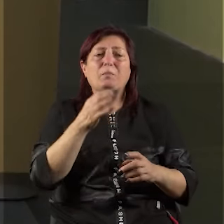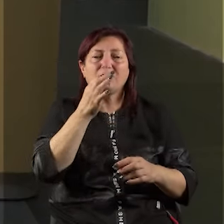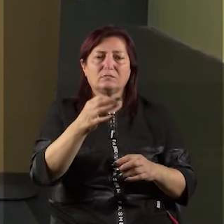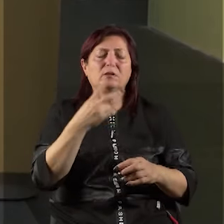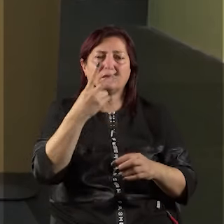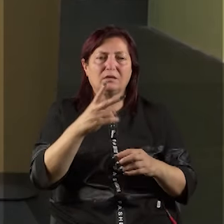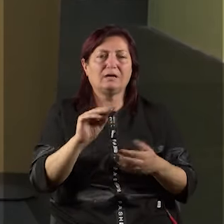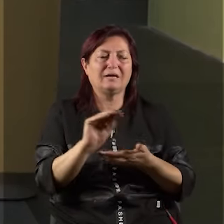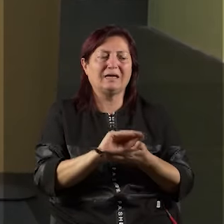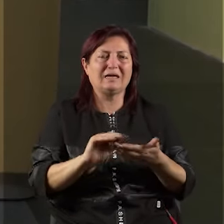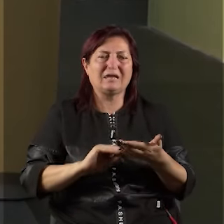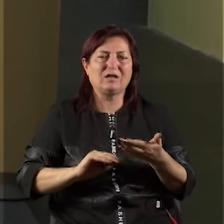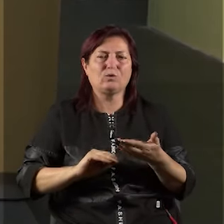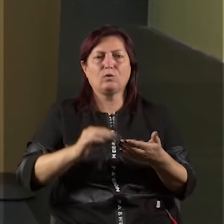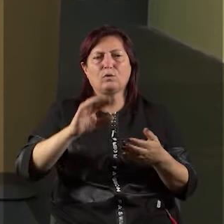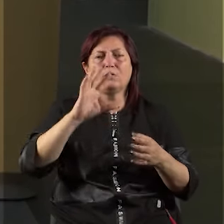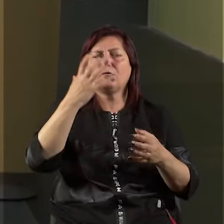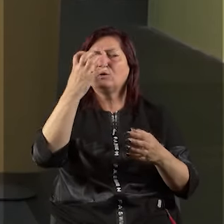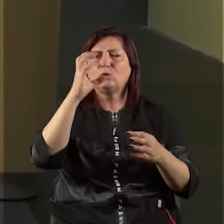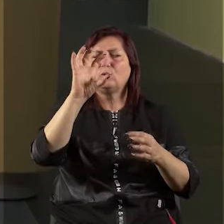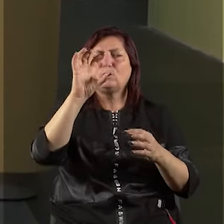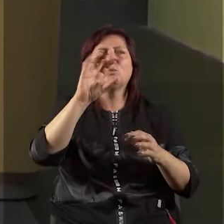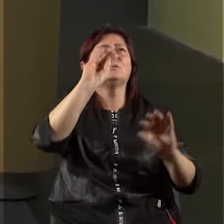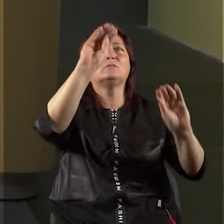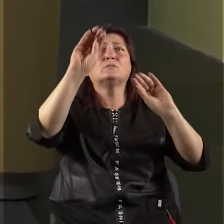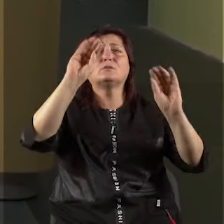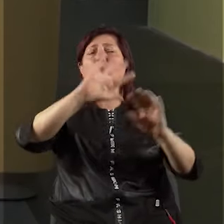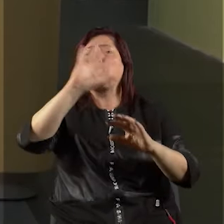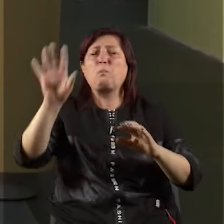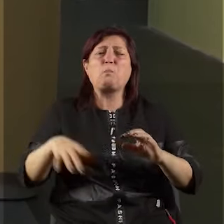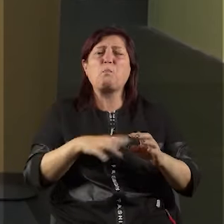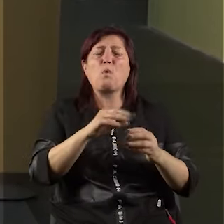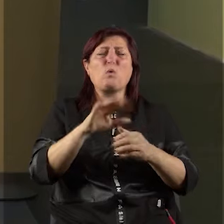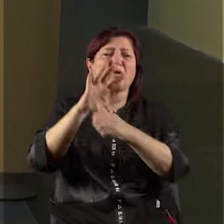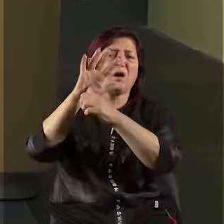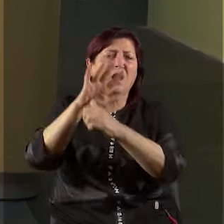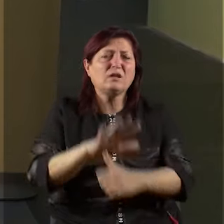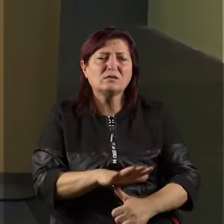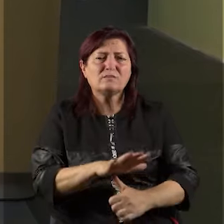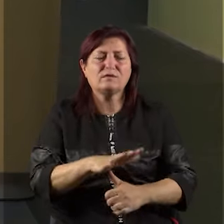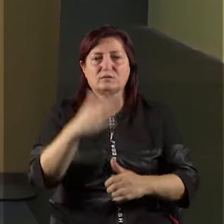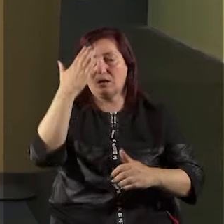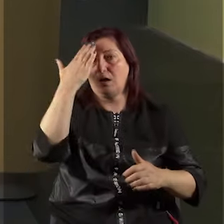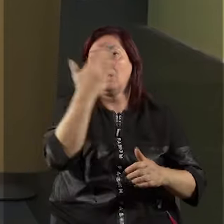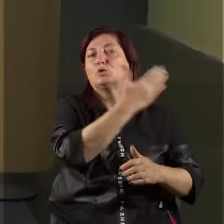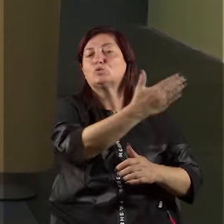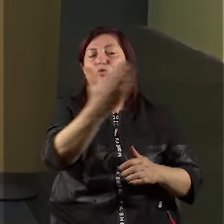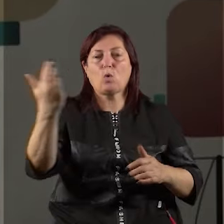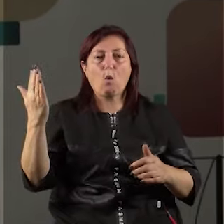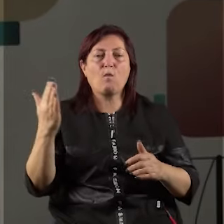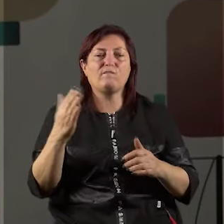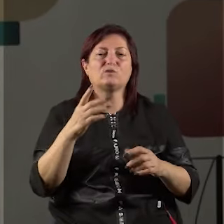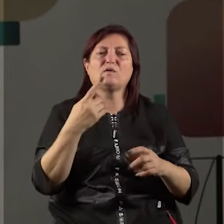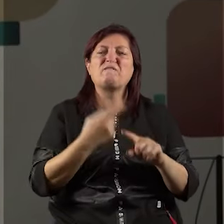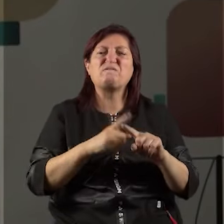գրողների լուսանկարներին, բոլորը հալածված հիմնականում, բոլորը ժողովուրդն էլ